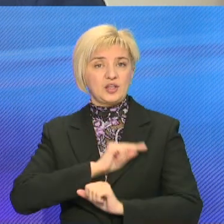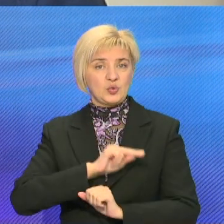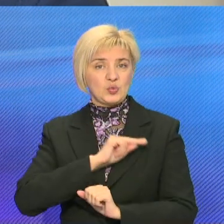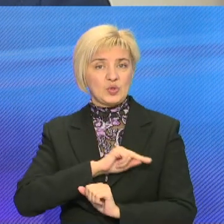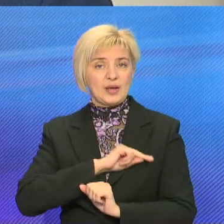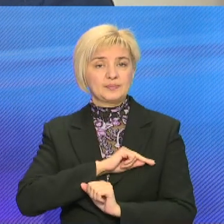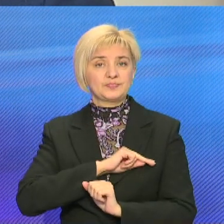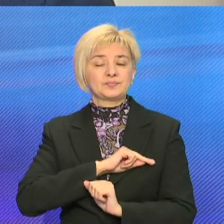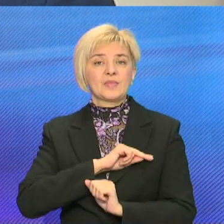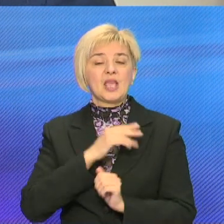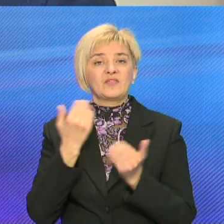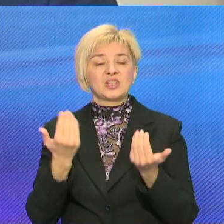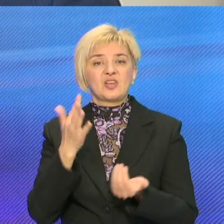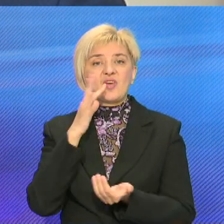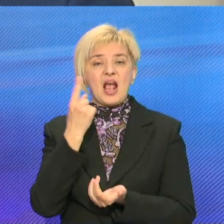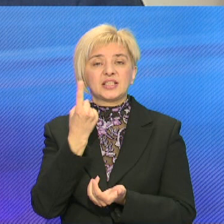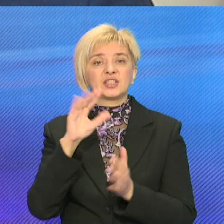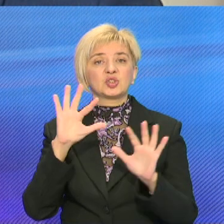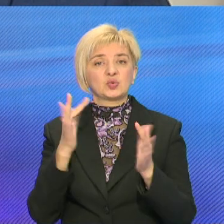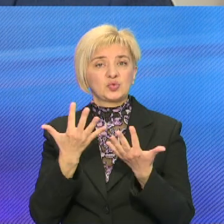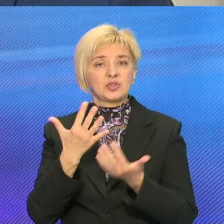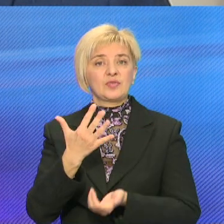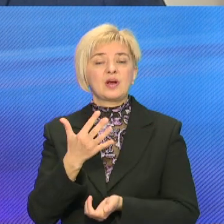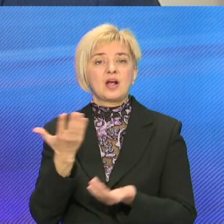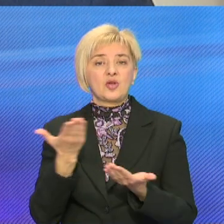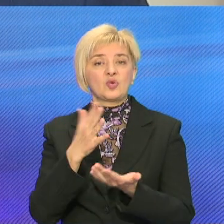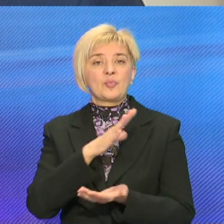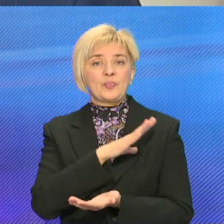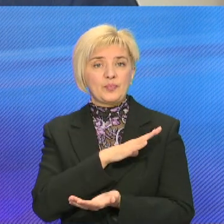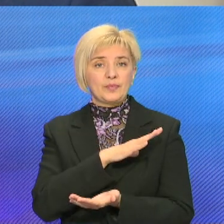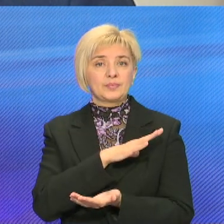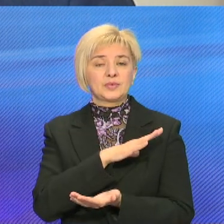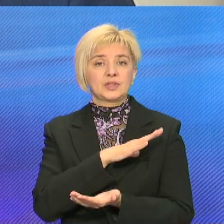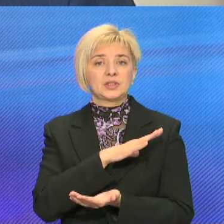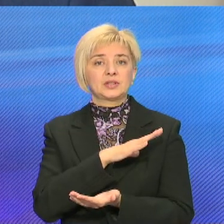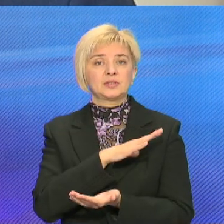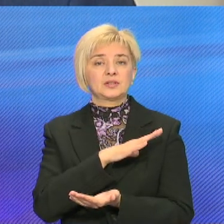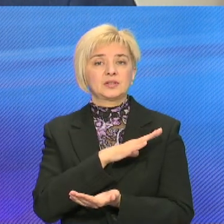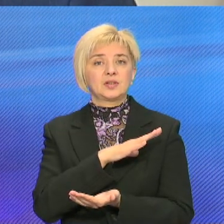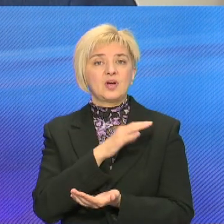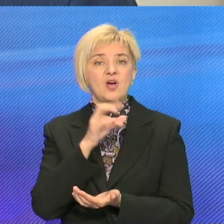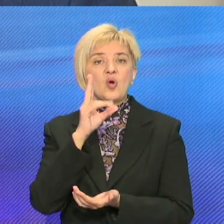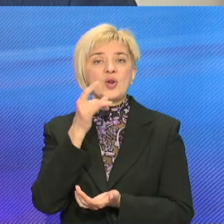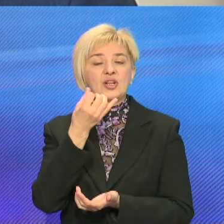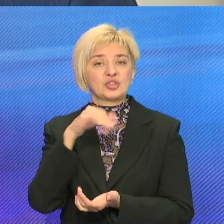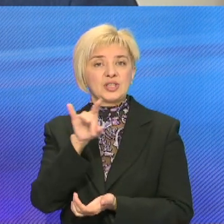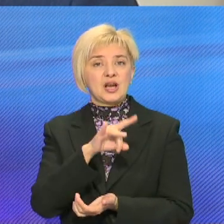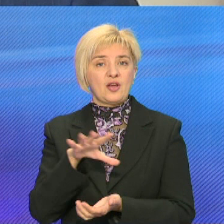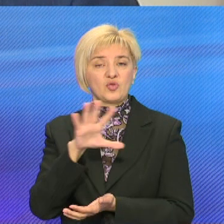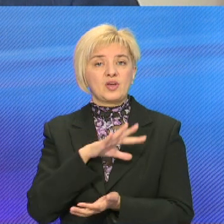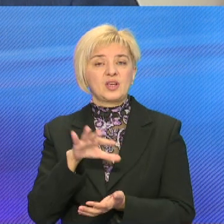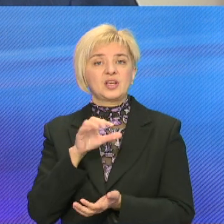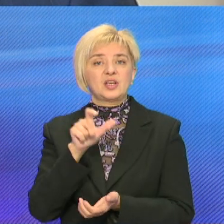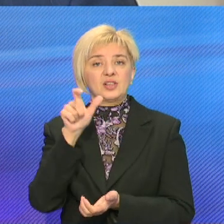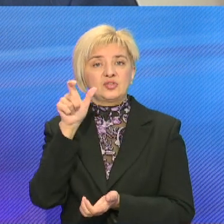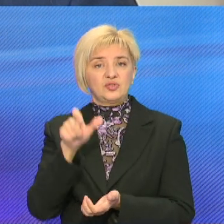настоящее время один из несчастных случаев, который произошел у нас в Карелийском районе с бойцом